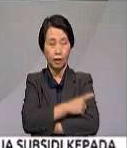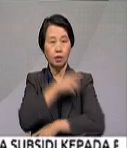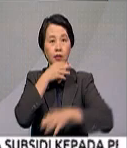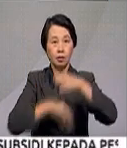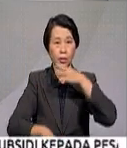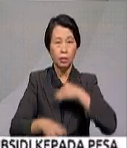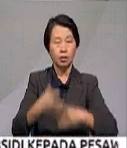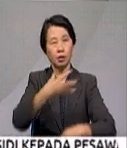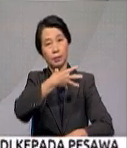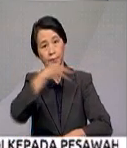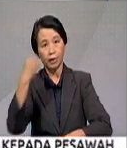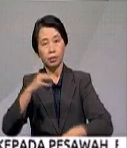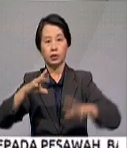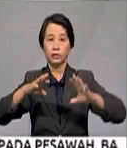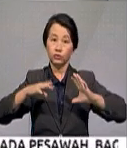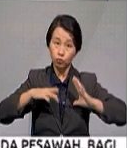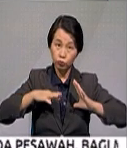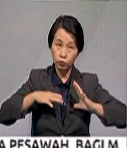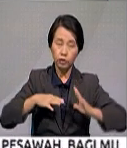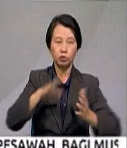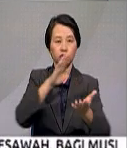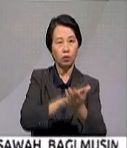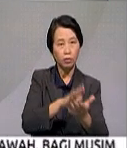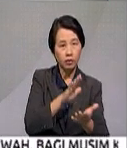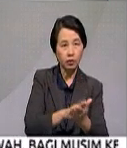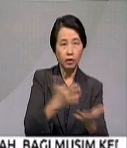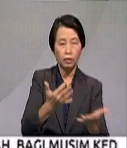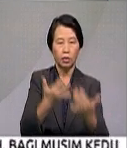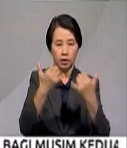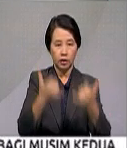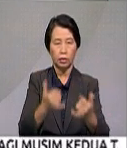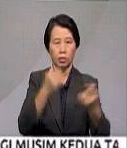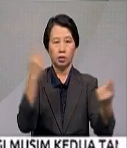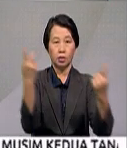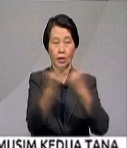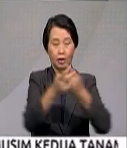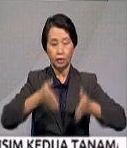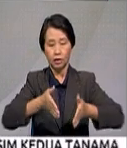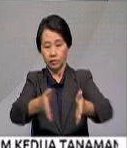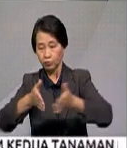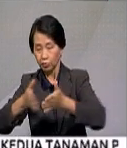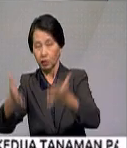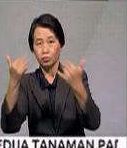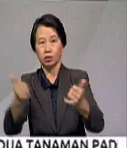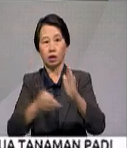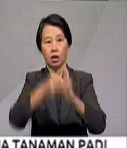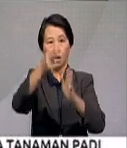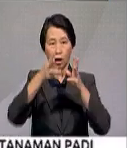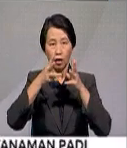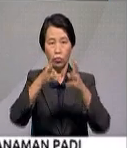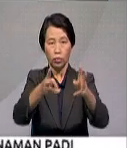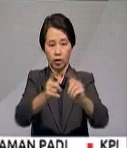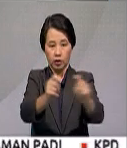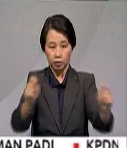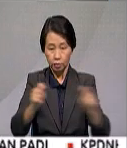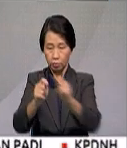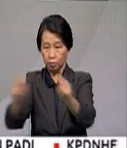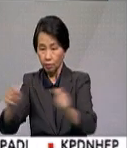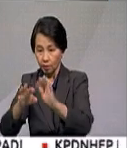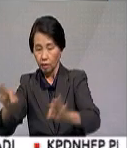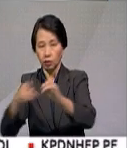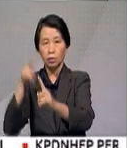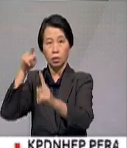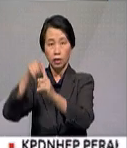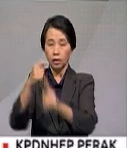ke destinasi percutian sempena cuti persekolahan. Berikut ialah keadaan trafik semasa bagi lebuh raya di lokasi-lokasi utama menuju ke